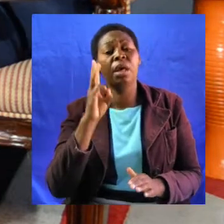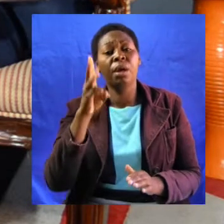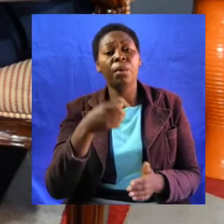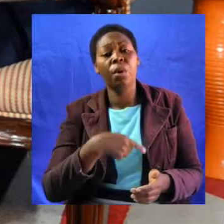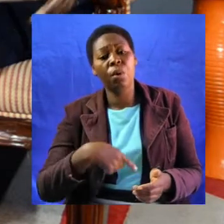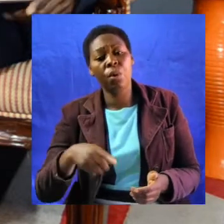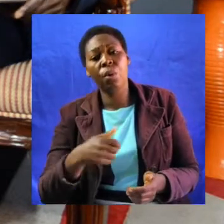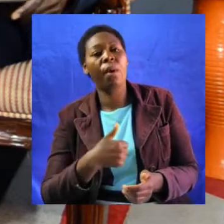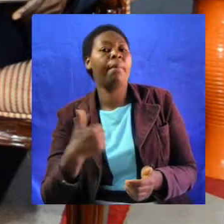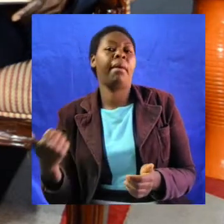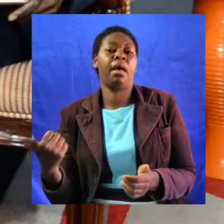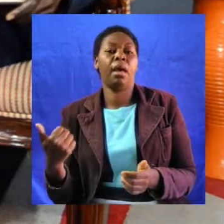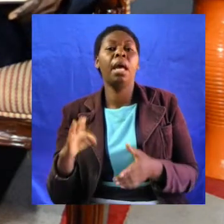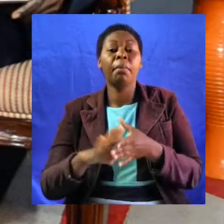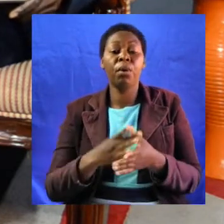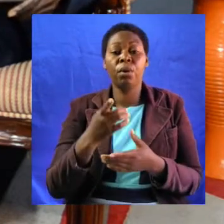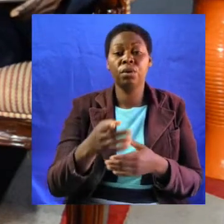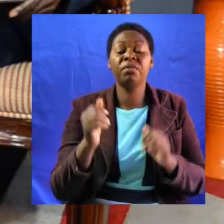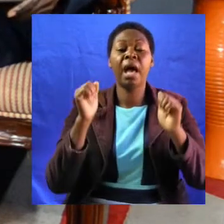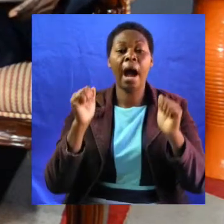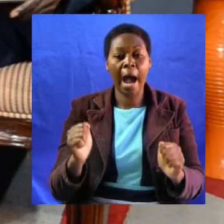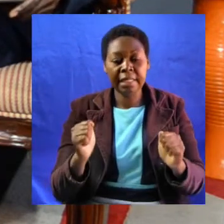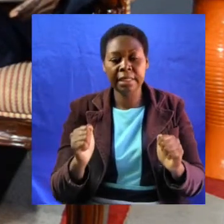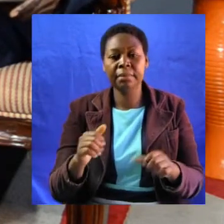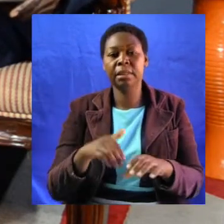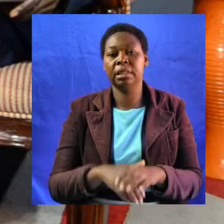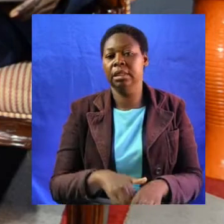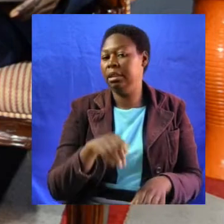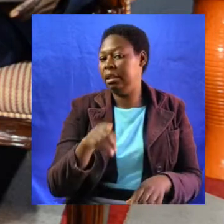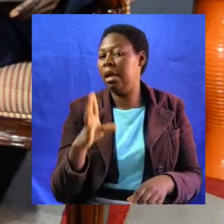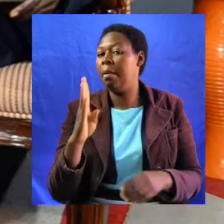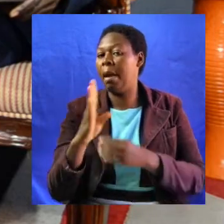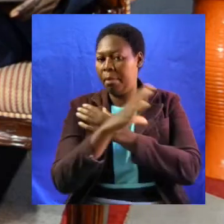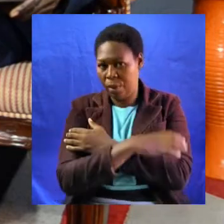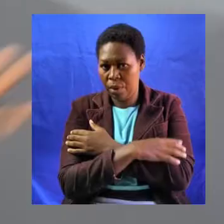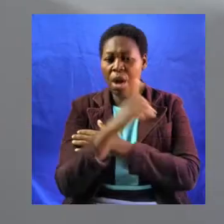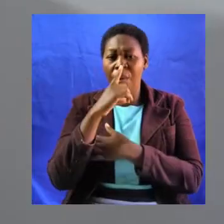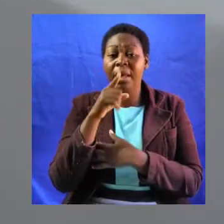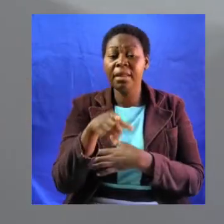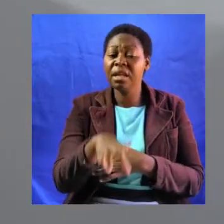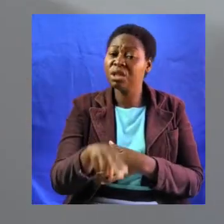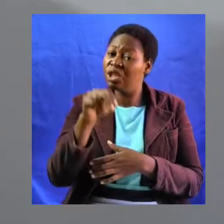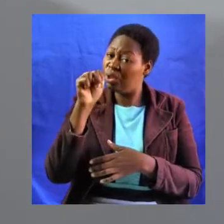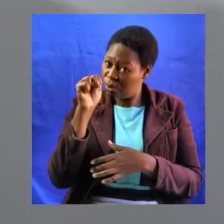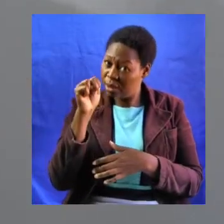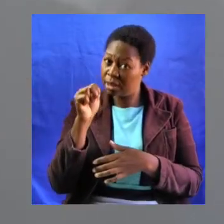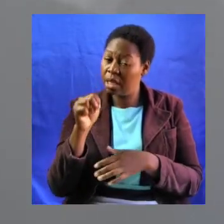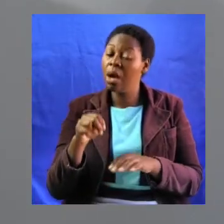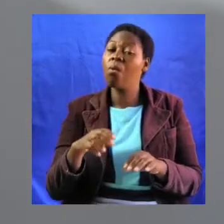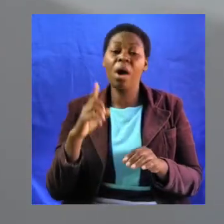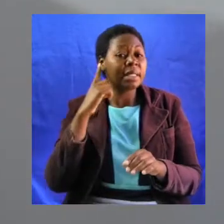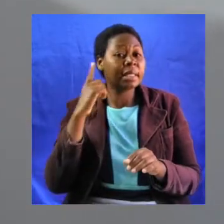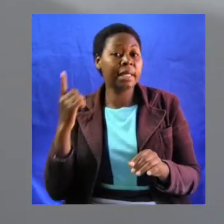kutarisira chisingaratidze kuti tingaitirwe chinhu chakadaro. Nyuzidzo dzopadzakasvika kwese kwenge kwaenda nhapwa. Nyika